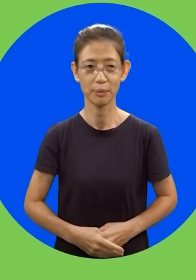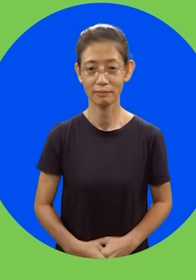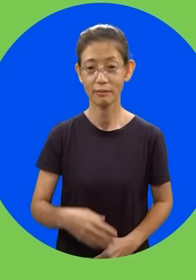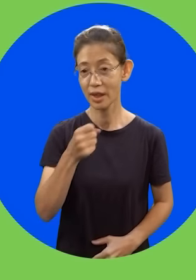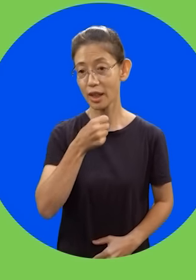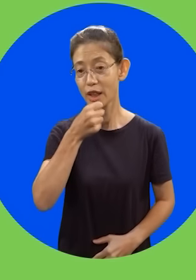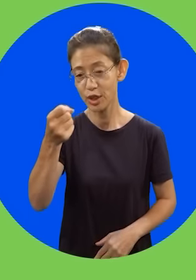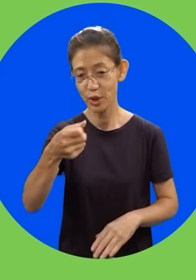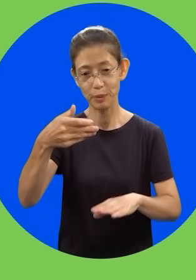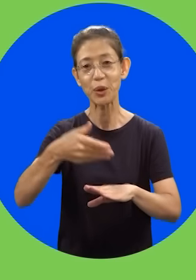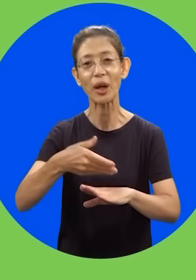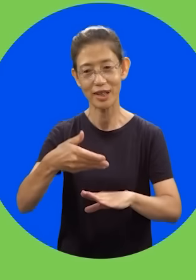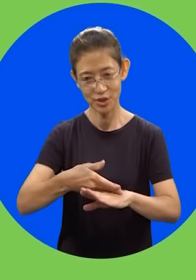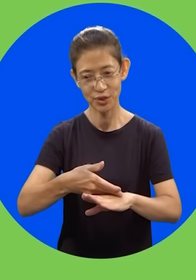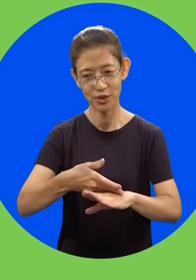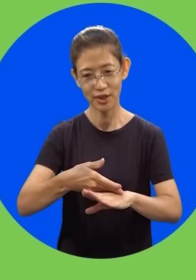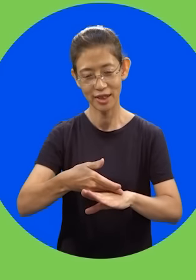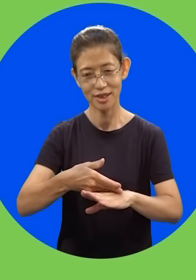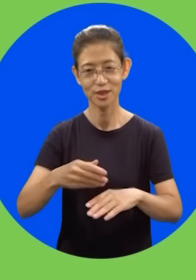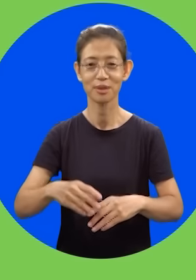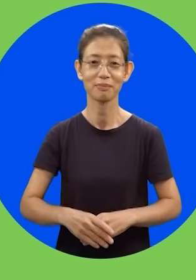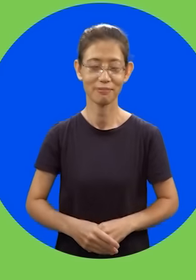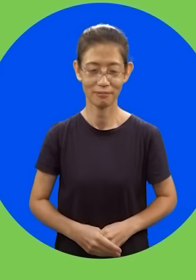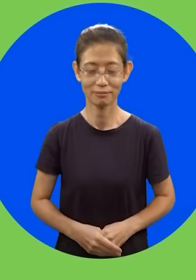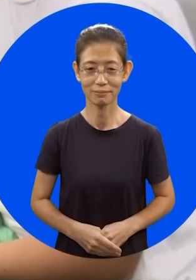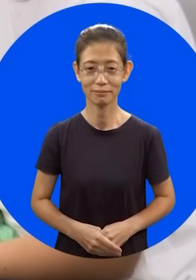はインタビューの練習です。